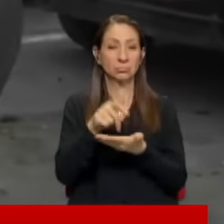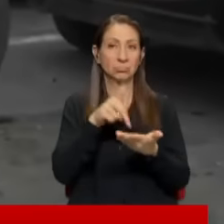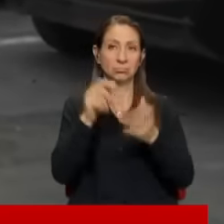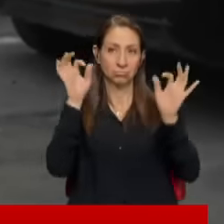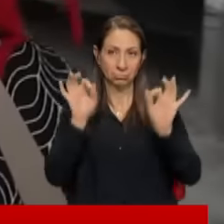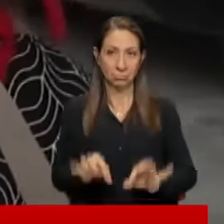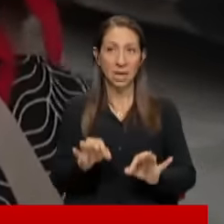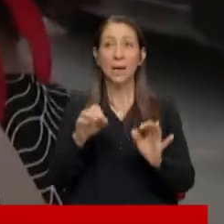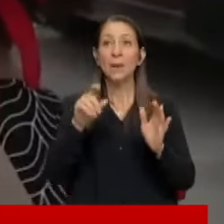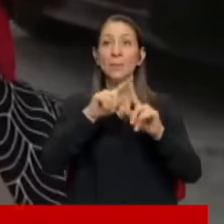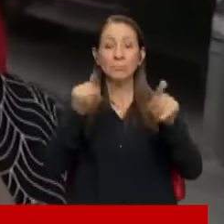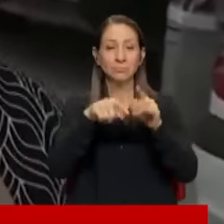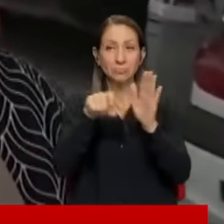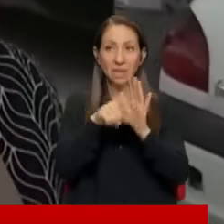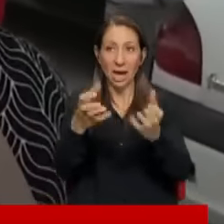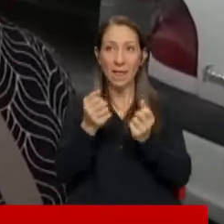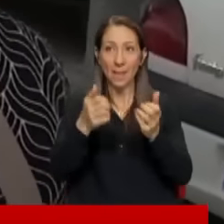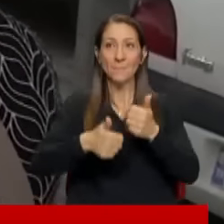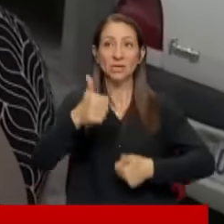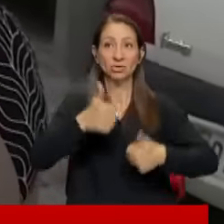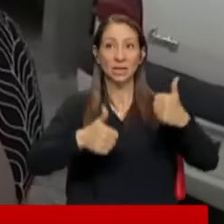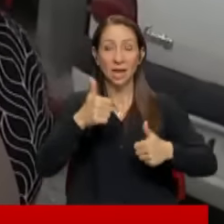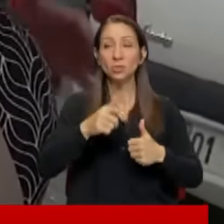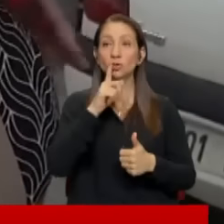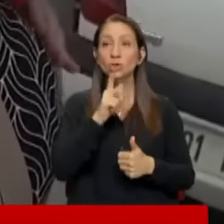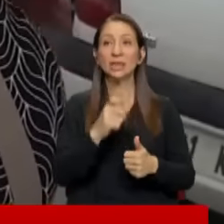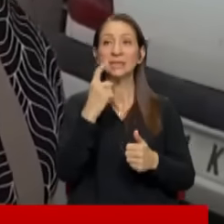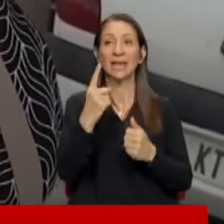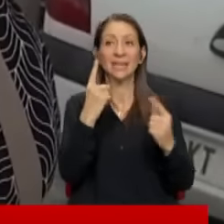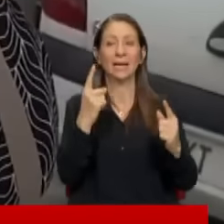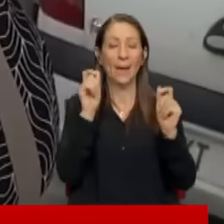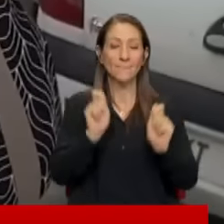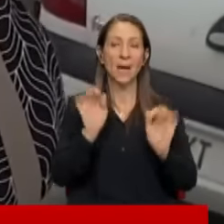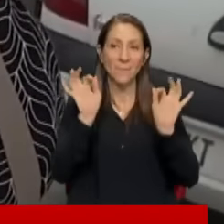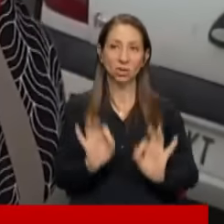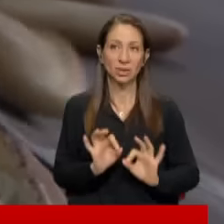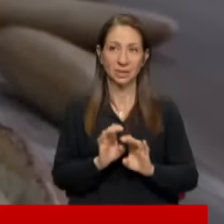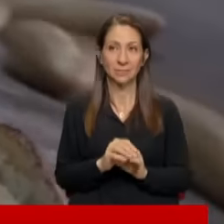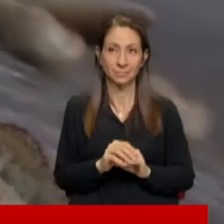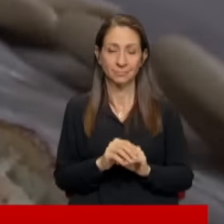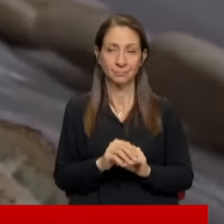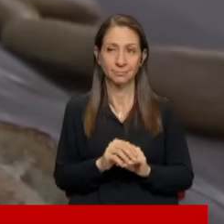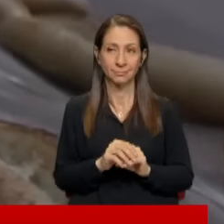geldi. Mazbatalarını teslim alan başkanlar vaatlerini tek tek hayata geçirmeye başladı.